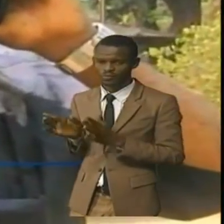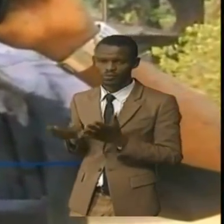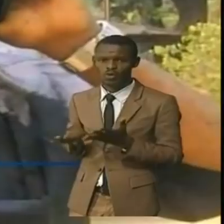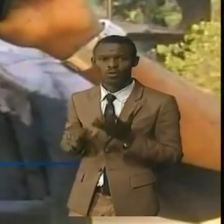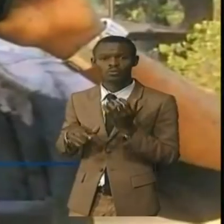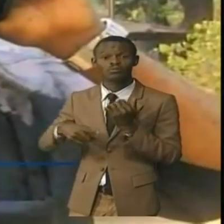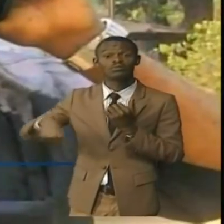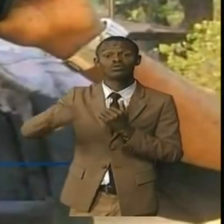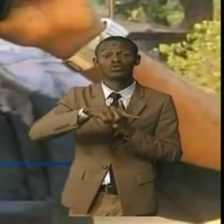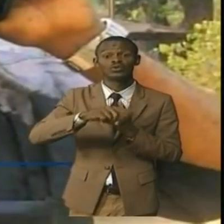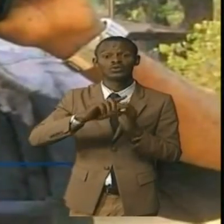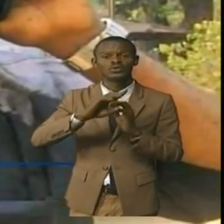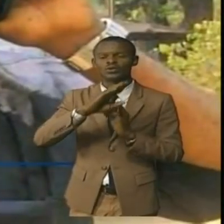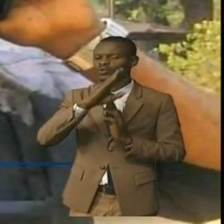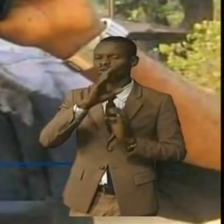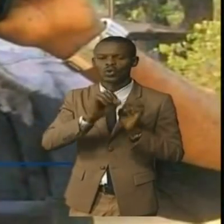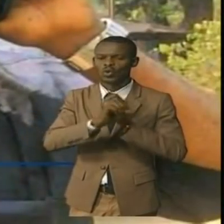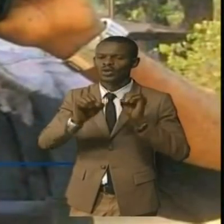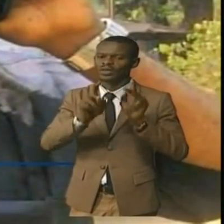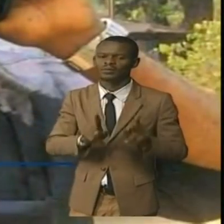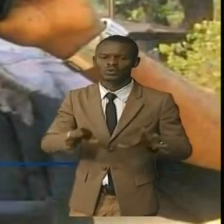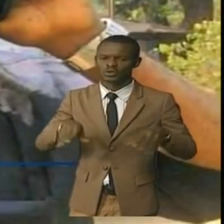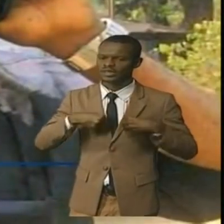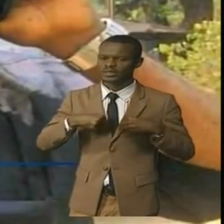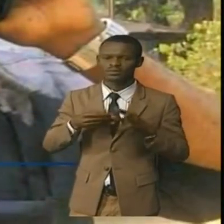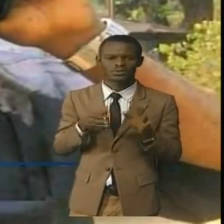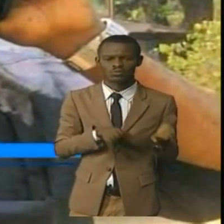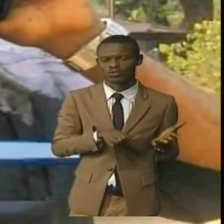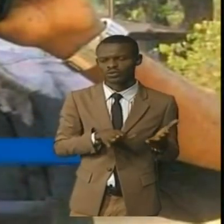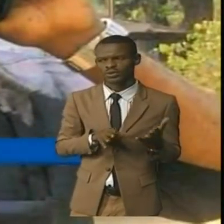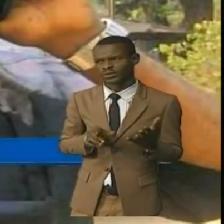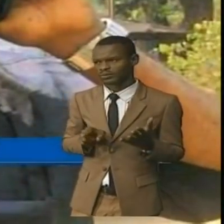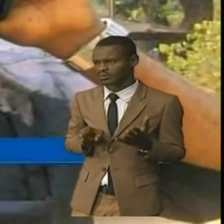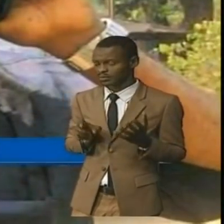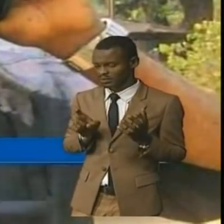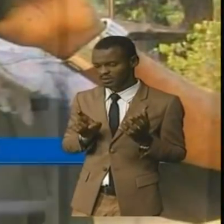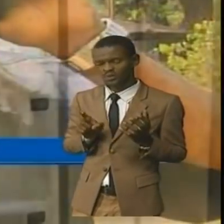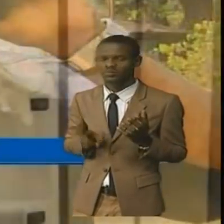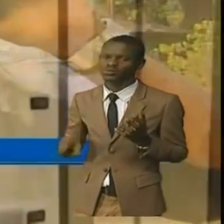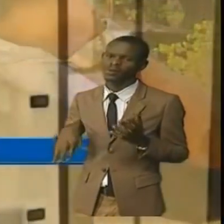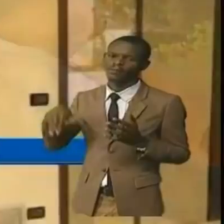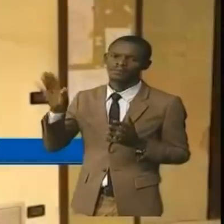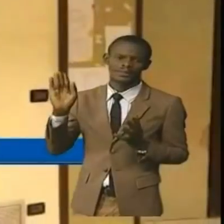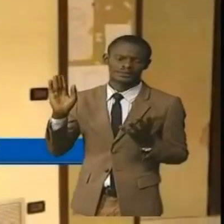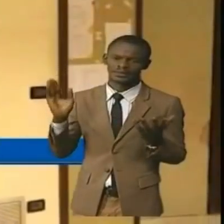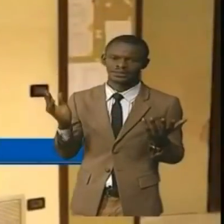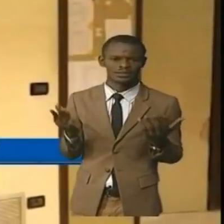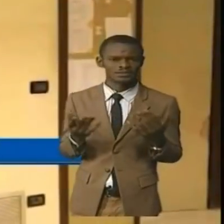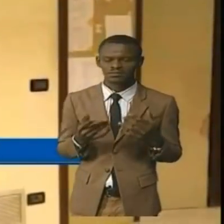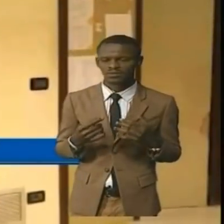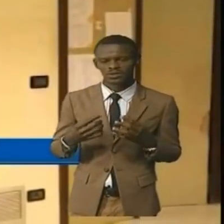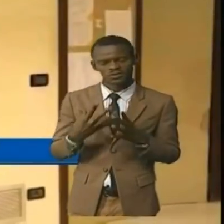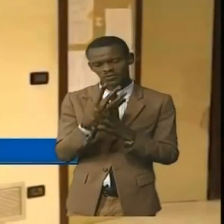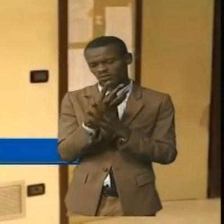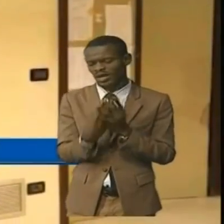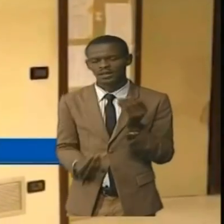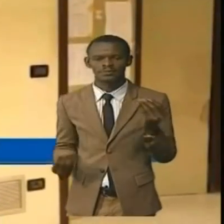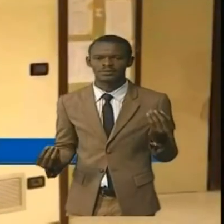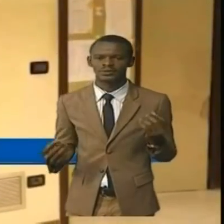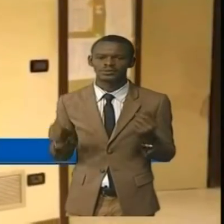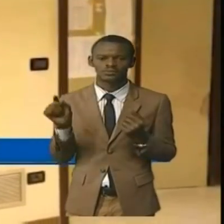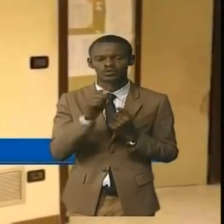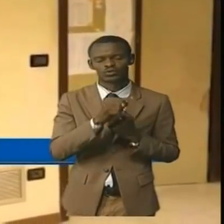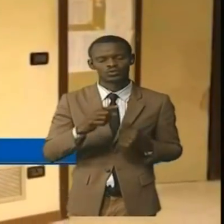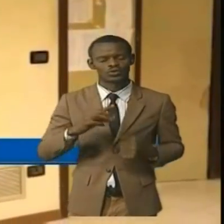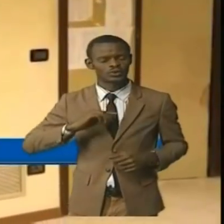es la seule personne qui l'accepte, créant ainsi un grand vide autour de ta personne. Mais à la destination, sois la